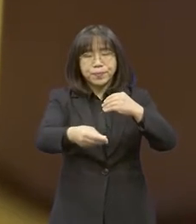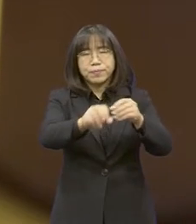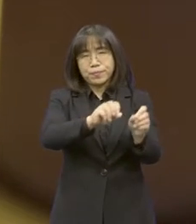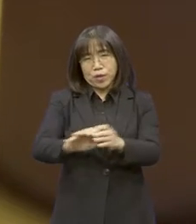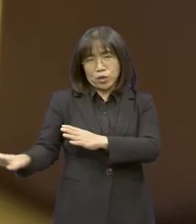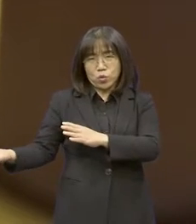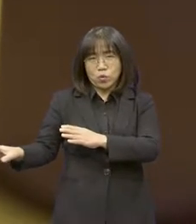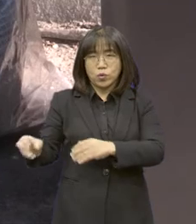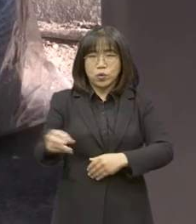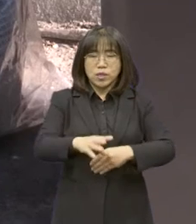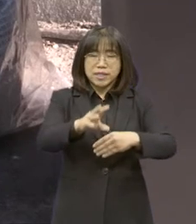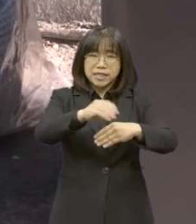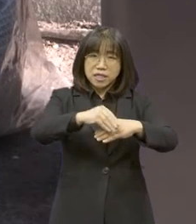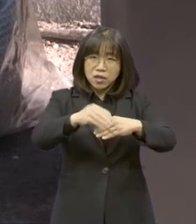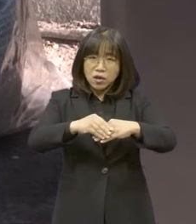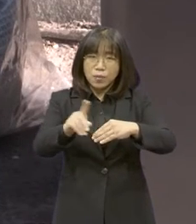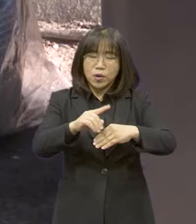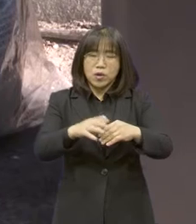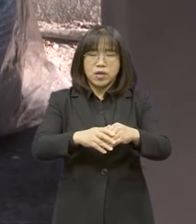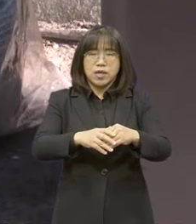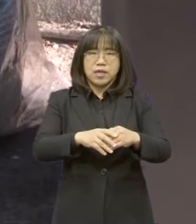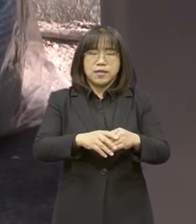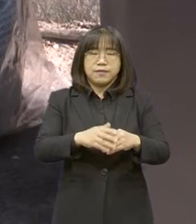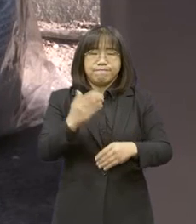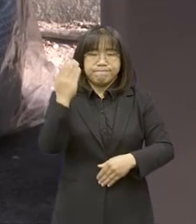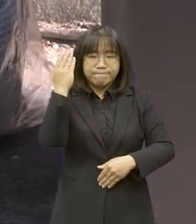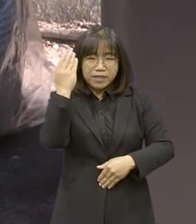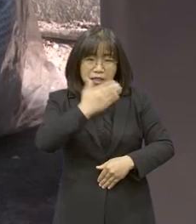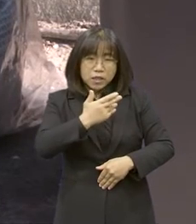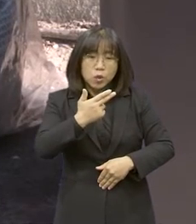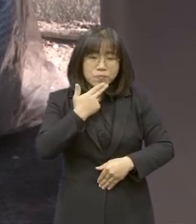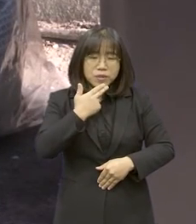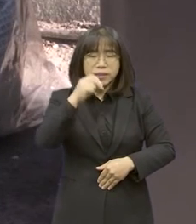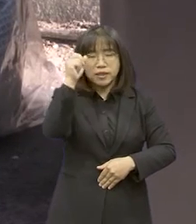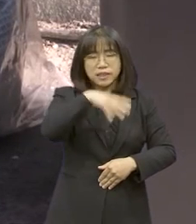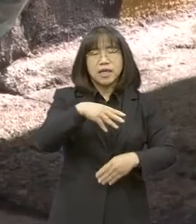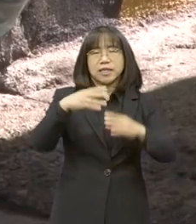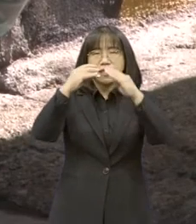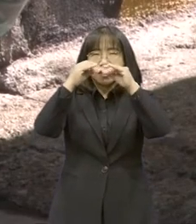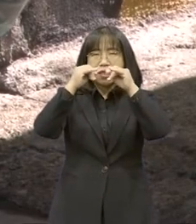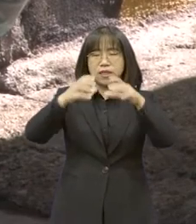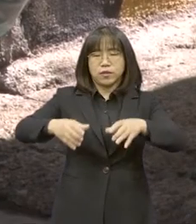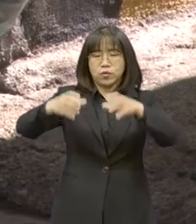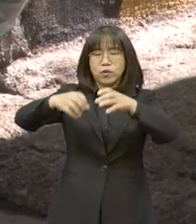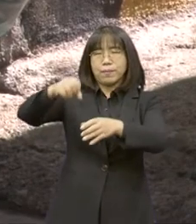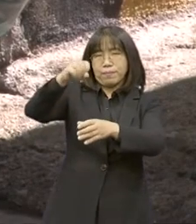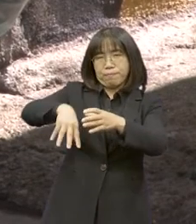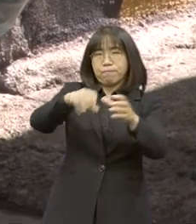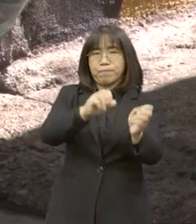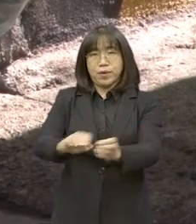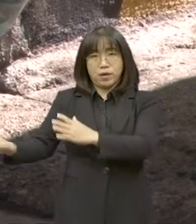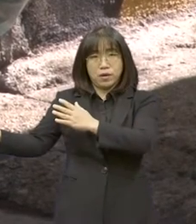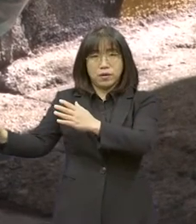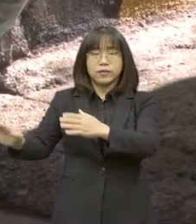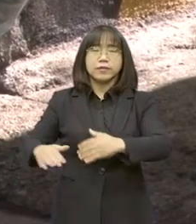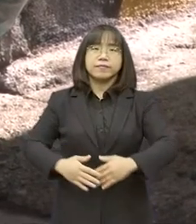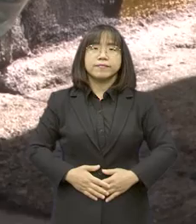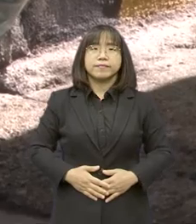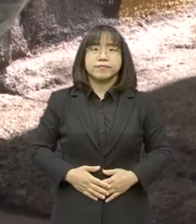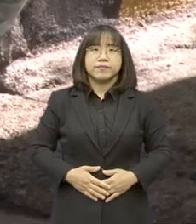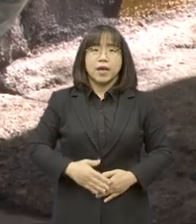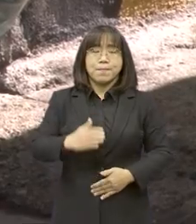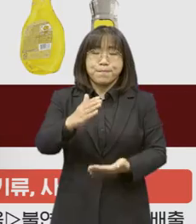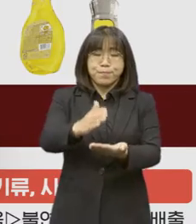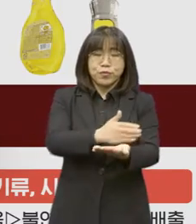꼭 분리해서 버리고 스티커 등이 붙은 비닐은 이물질을 제거하지 못한 경우 종량제 봉투에 담아 배출해야